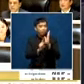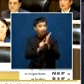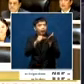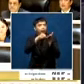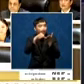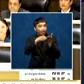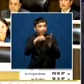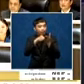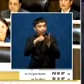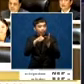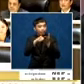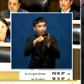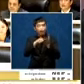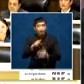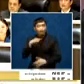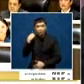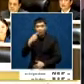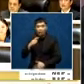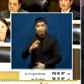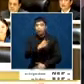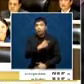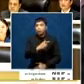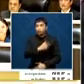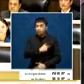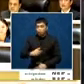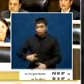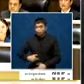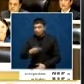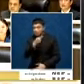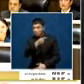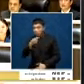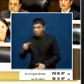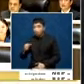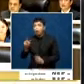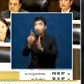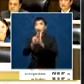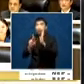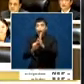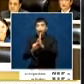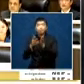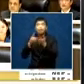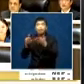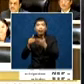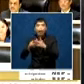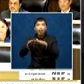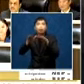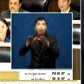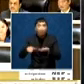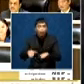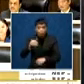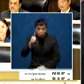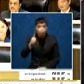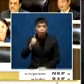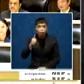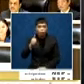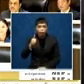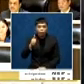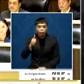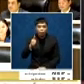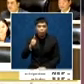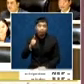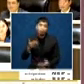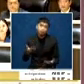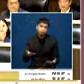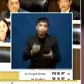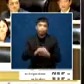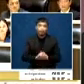วแกยังอยู่แต่หมายถึงว่าไอ้ความเป็นแกที่มันคนที่มันเคยเชื่อถือเคยเห็นเป็นนักบทเป็นนักเขียนเป็นเพลงขลุ่ยอะไรนั่นน่ะ แต่เขาขึ้นเว